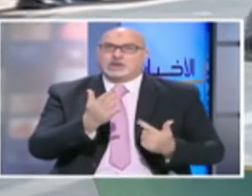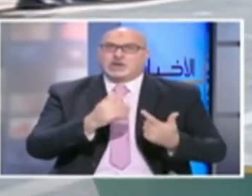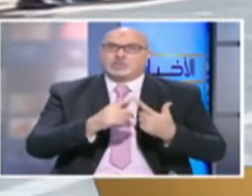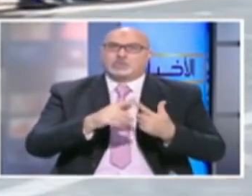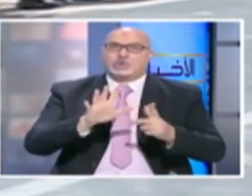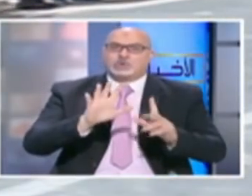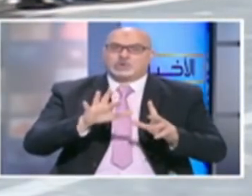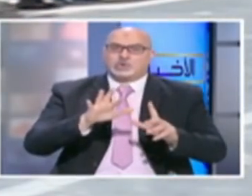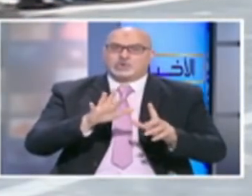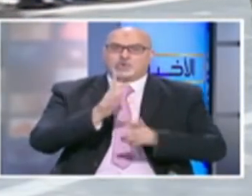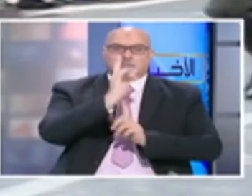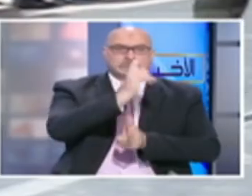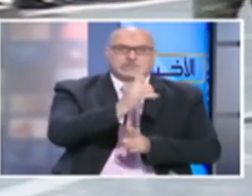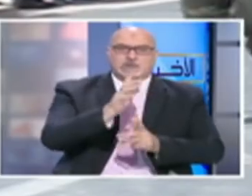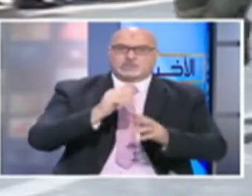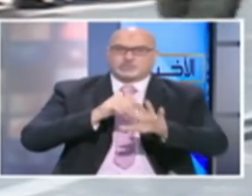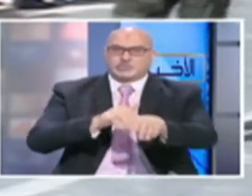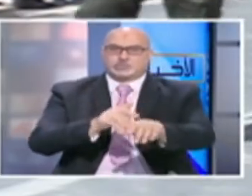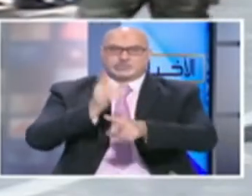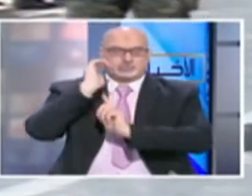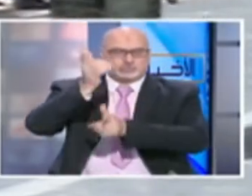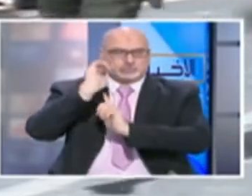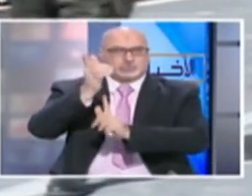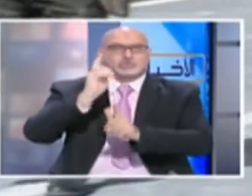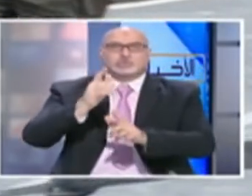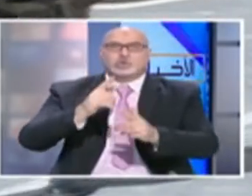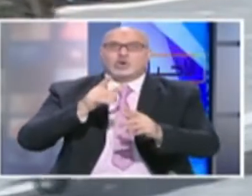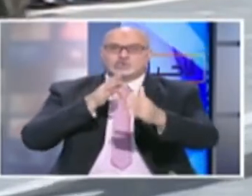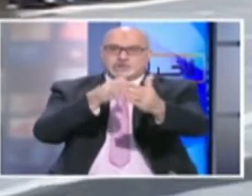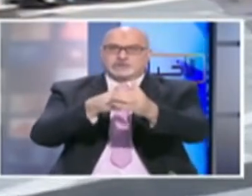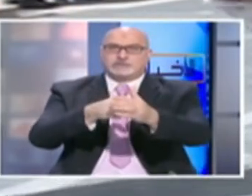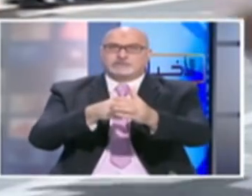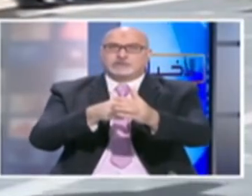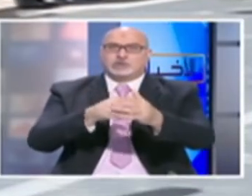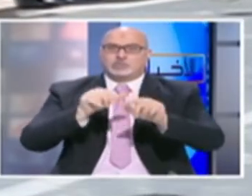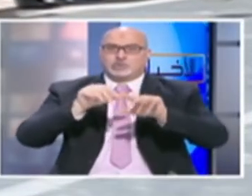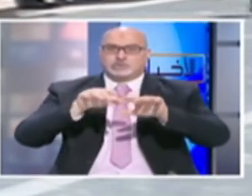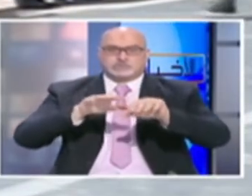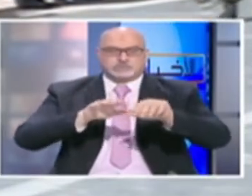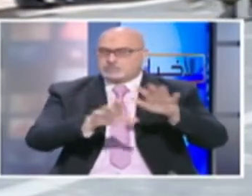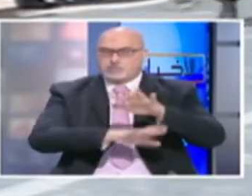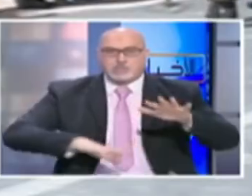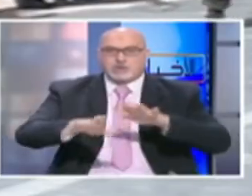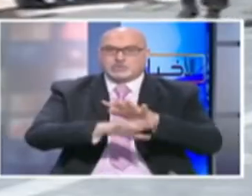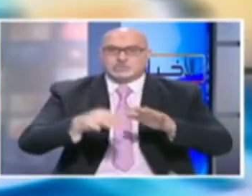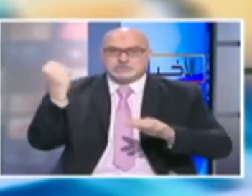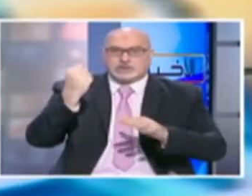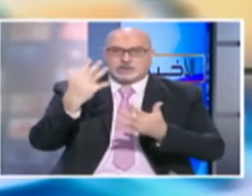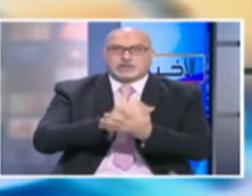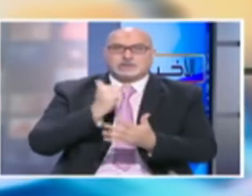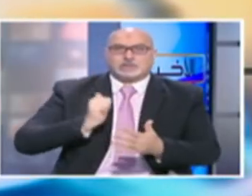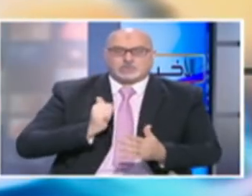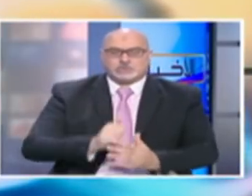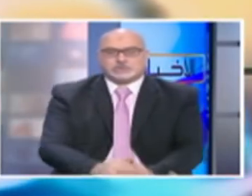البندقية والسلاح ومواصلة النضال والكفاح لأجل فرض السيادة الكاملة على تراب الصحراء الغربية.